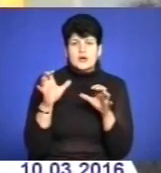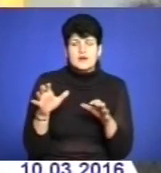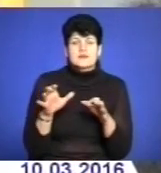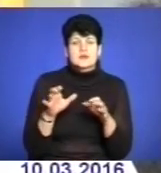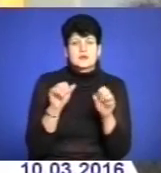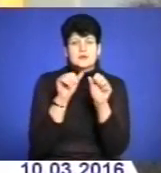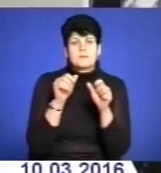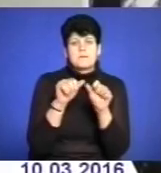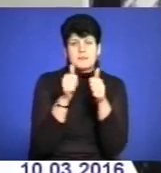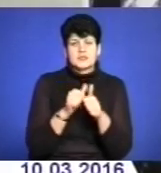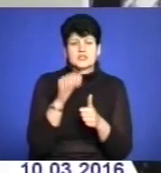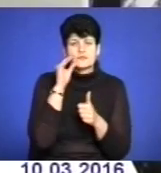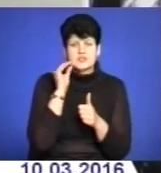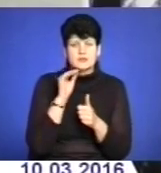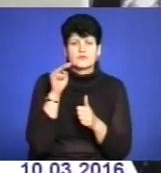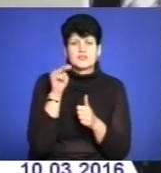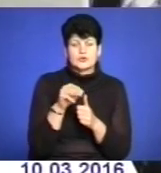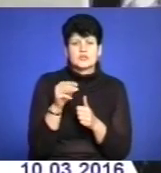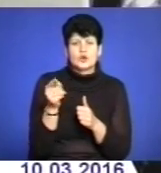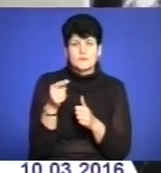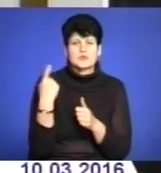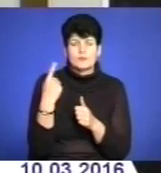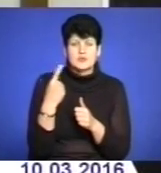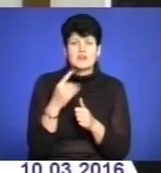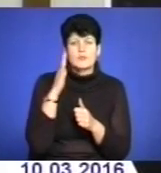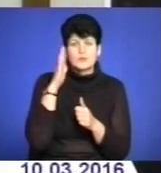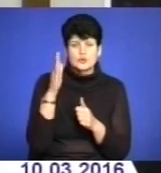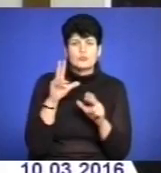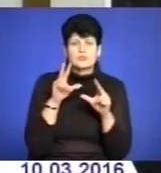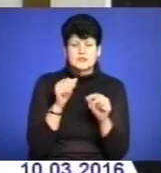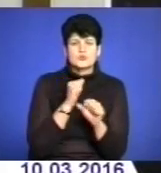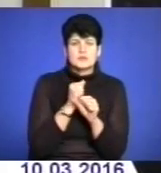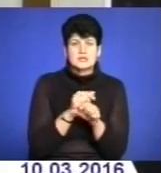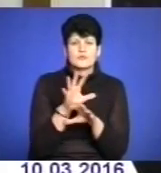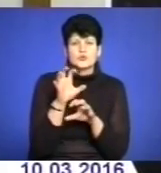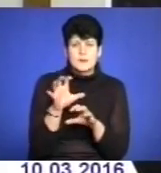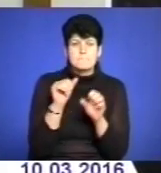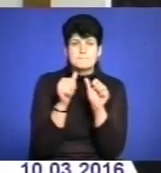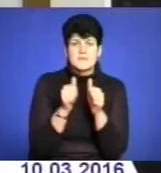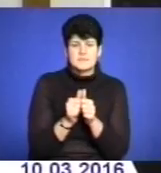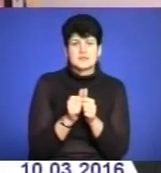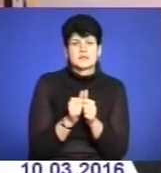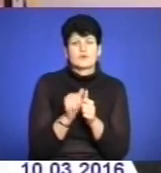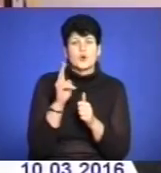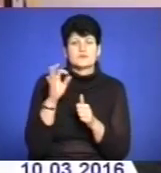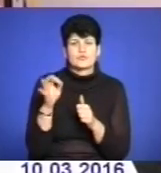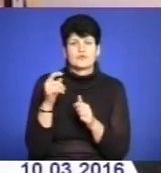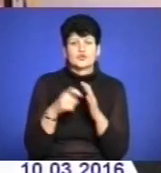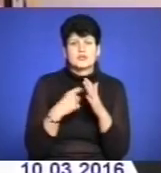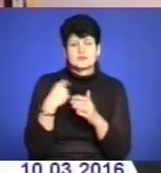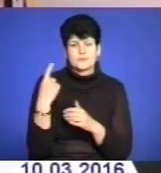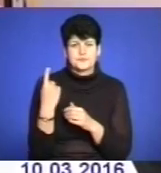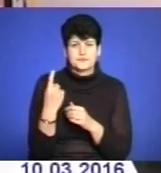Тернопільській області. Громадський діяч пообіцяв в майбутньому зробити фотографії пам'ятників Кобзарю і на Донеччині. Шевченко є